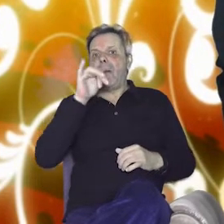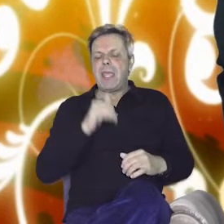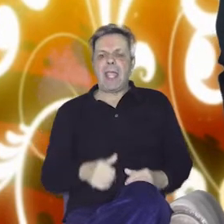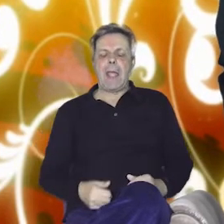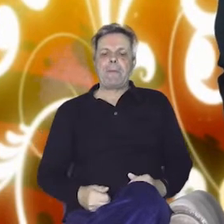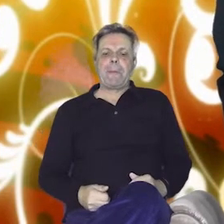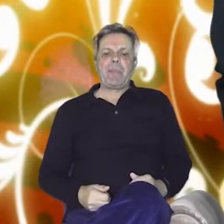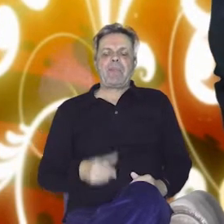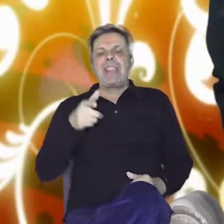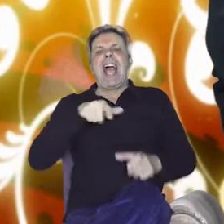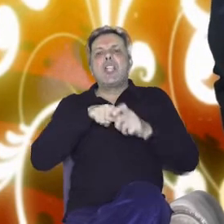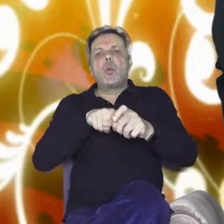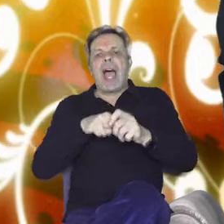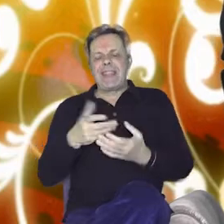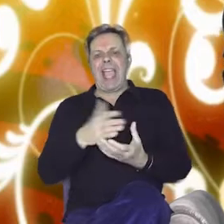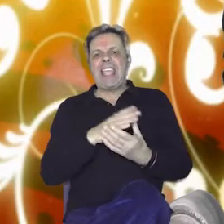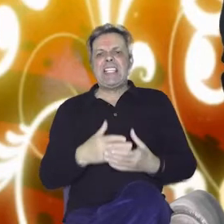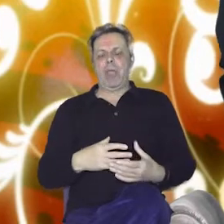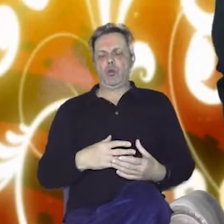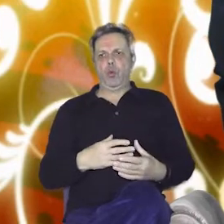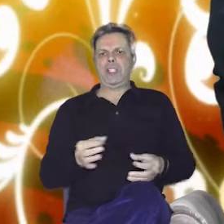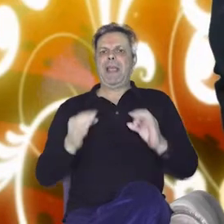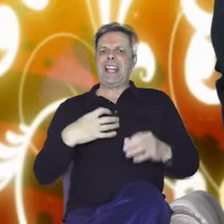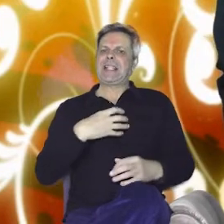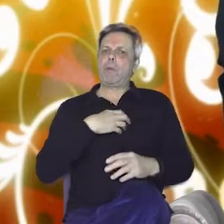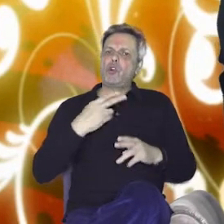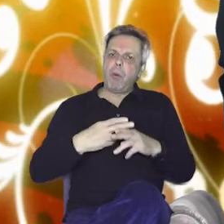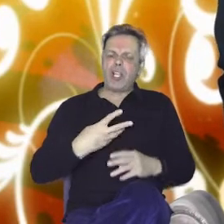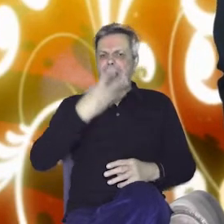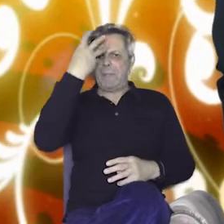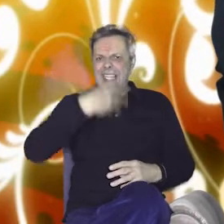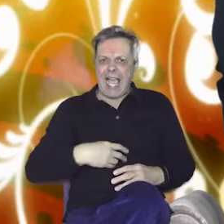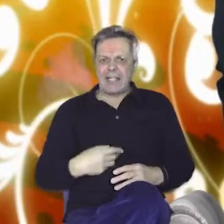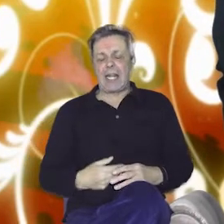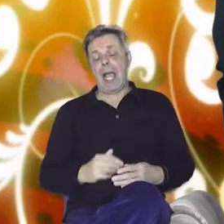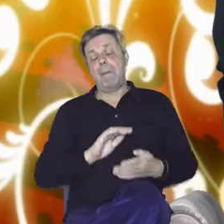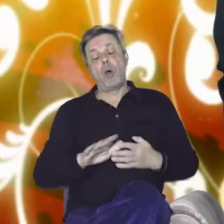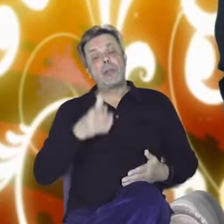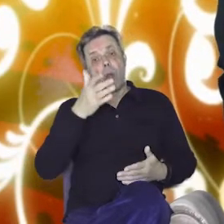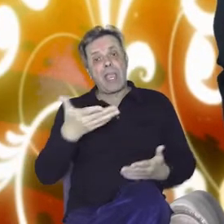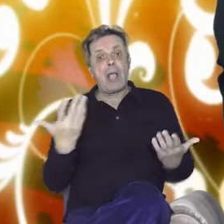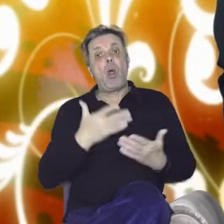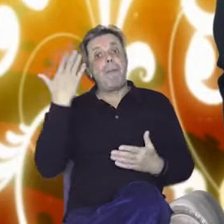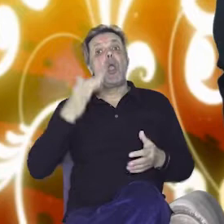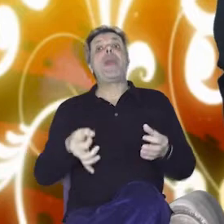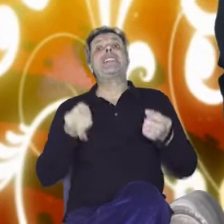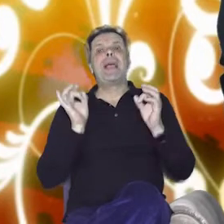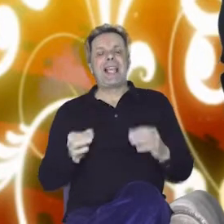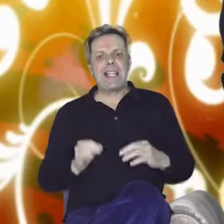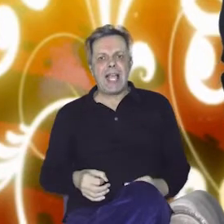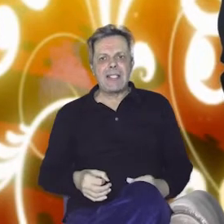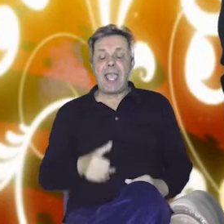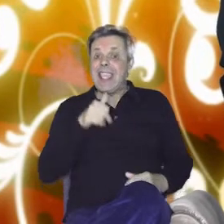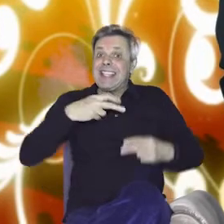ta suradnja između pulmologa, psihijatara, osobito njega koji je bio na specijalizaciji, tih strahova